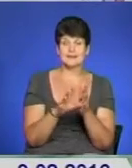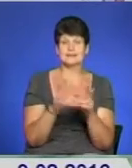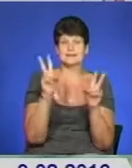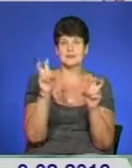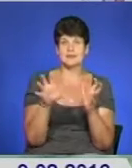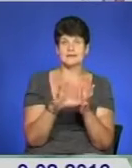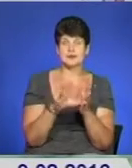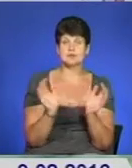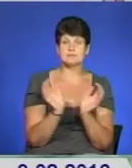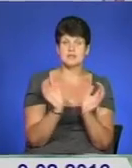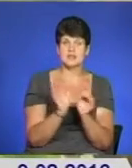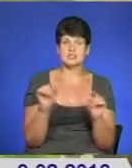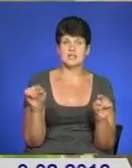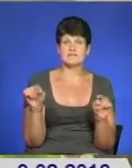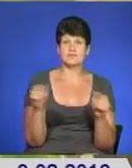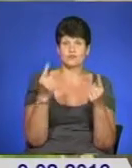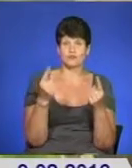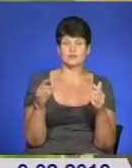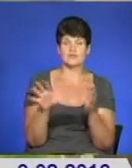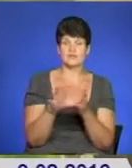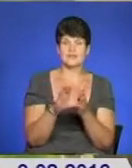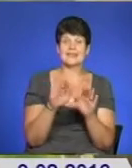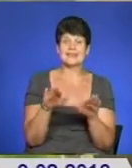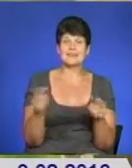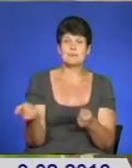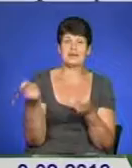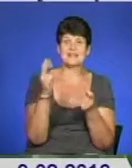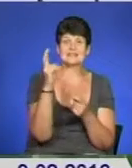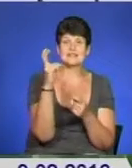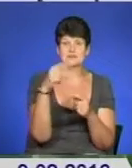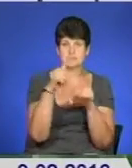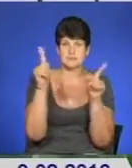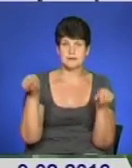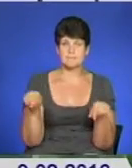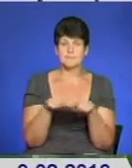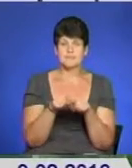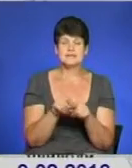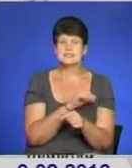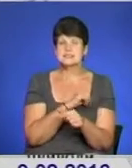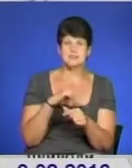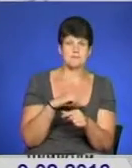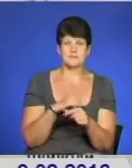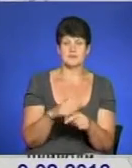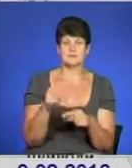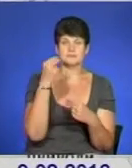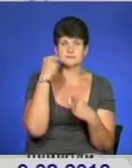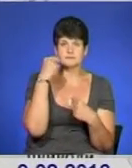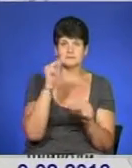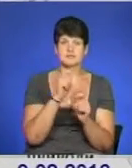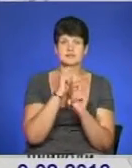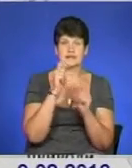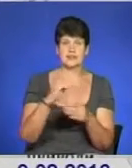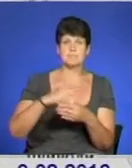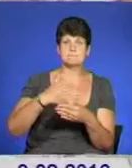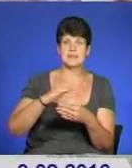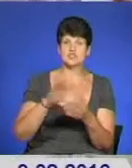використання відновлюваних джерел енергії Діти принесли понад 200 робіт за найкреативніші малюнки учасників нагородили планшетами дипломами